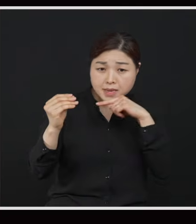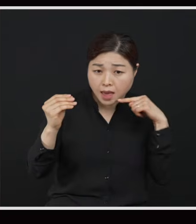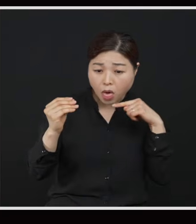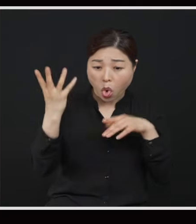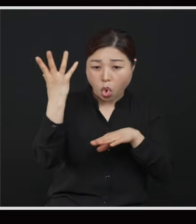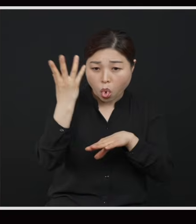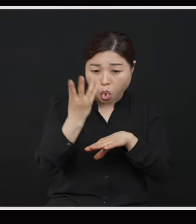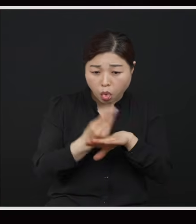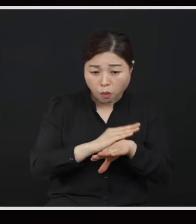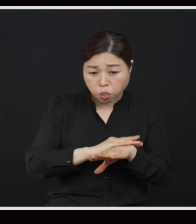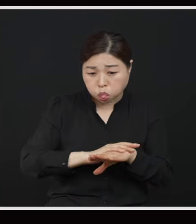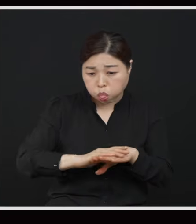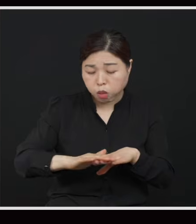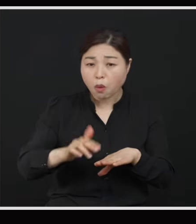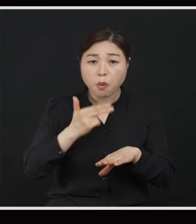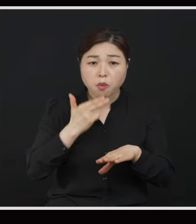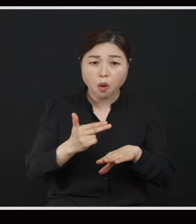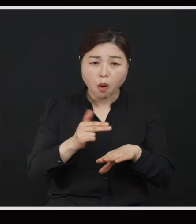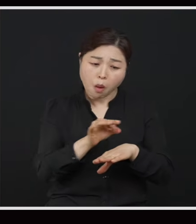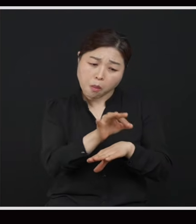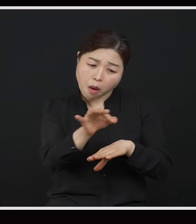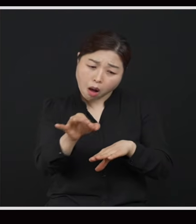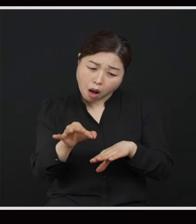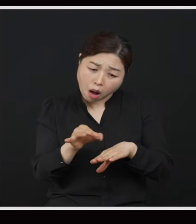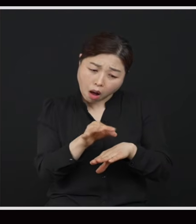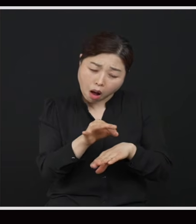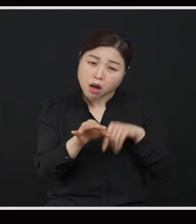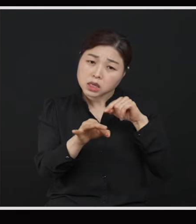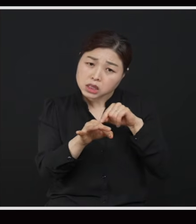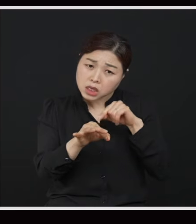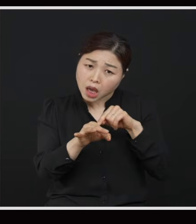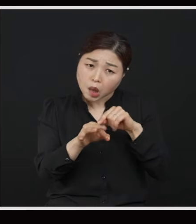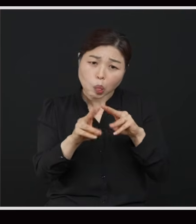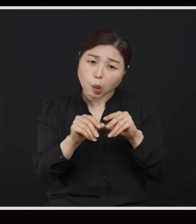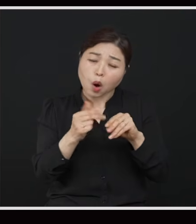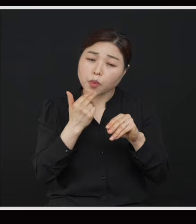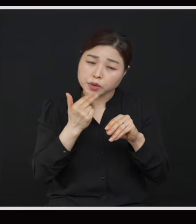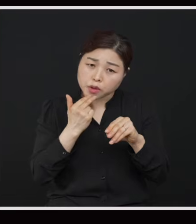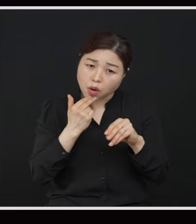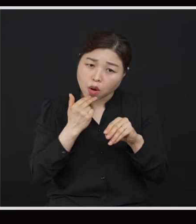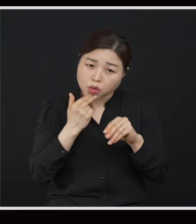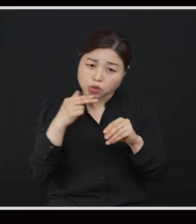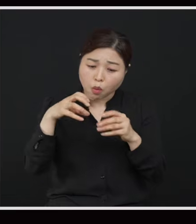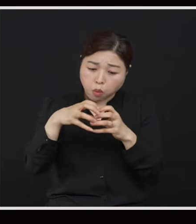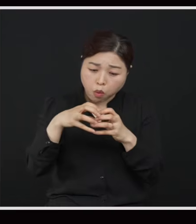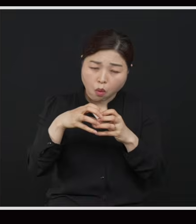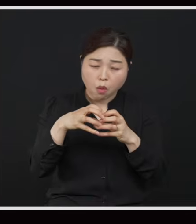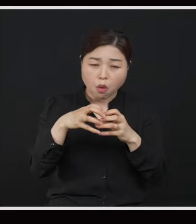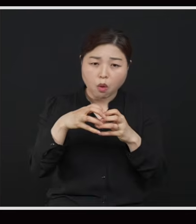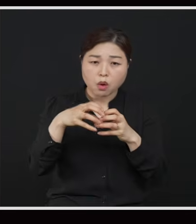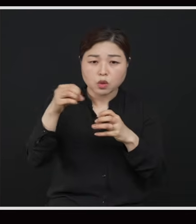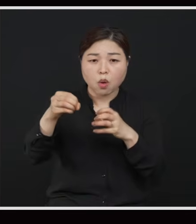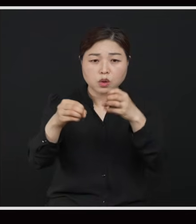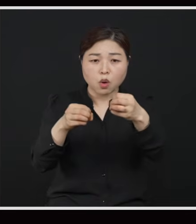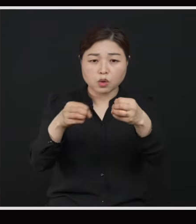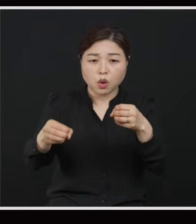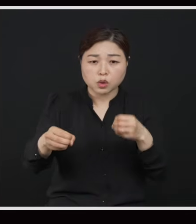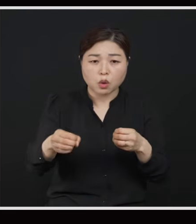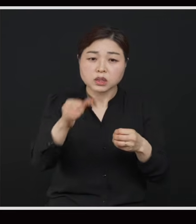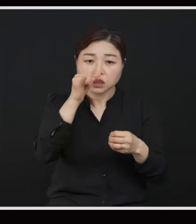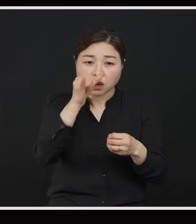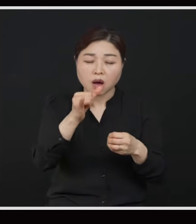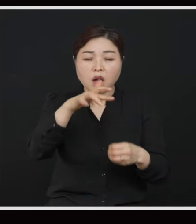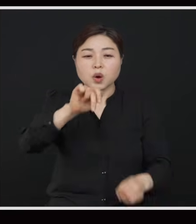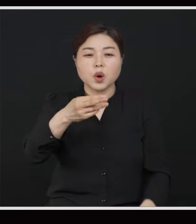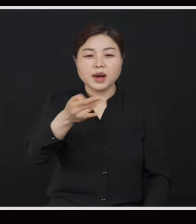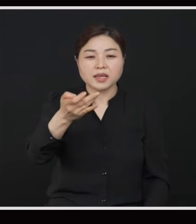저희 피에 잘 안 녹아요. 안 녹기 때문에 이렇게 입자에 잘 포장을 해서 보내야 됩니다. 그래서 원래